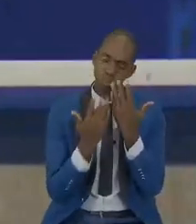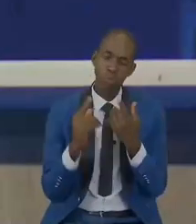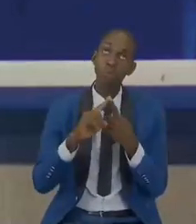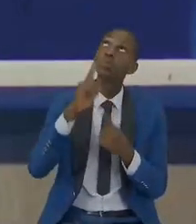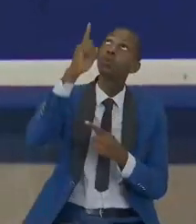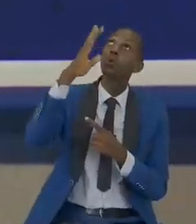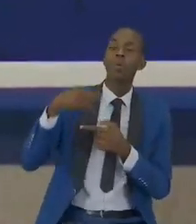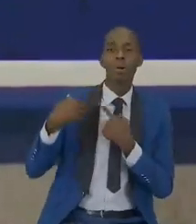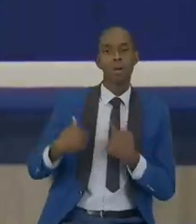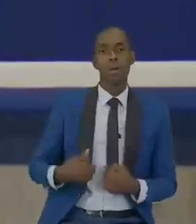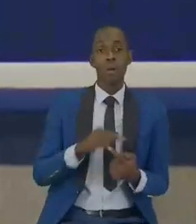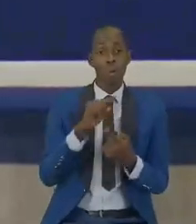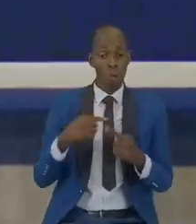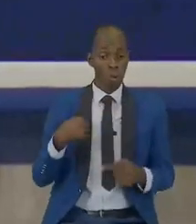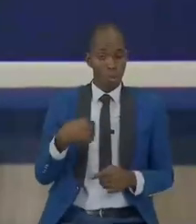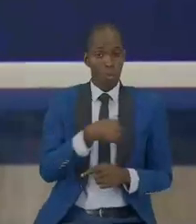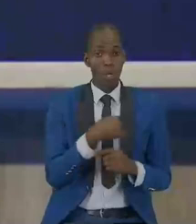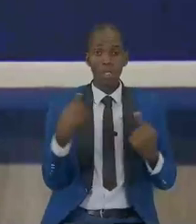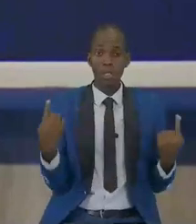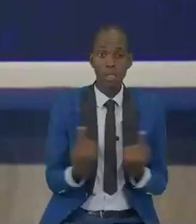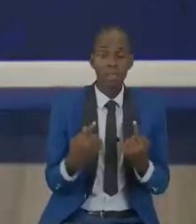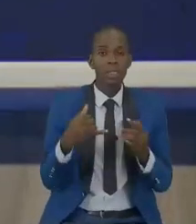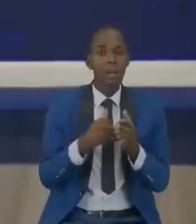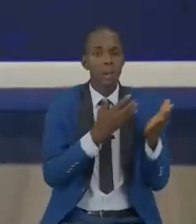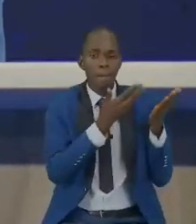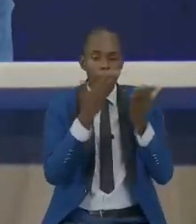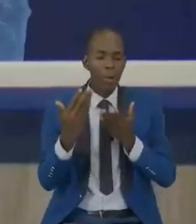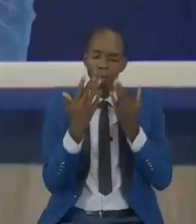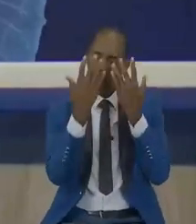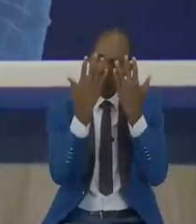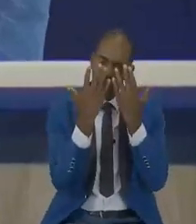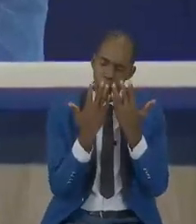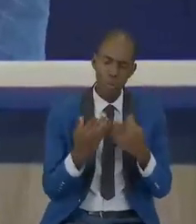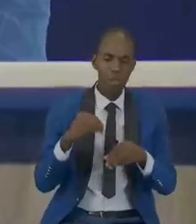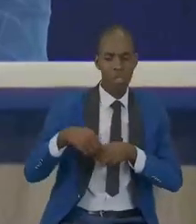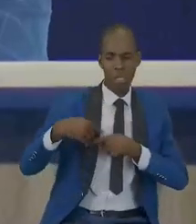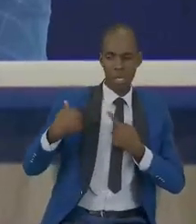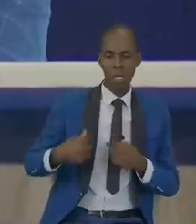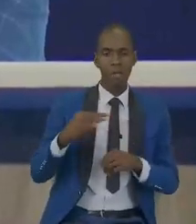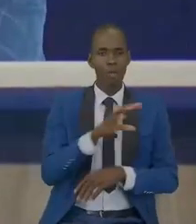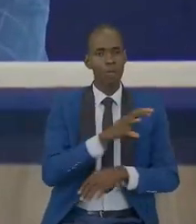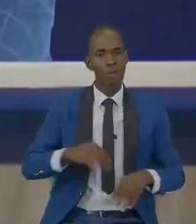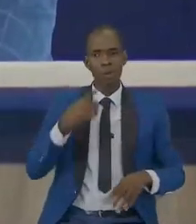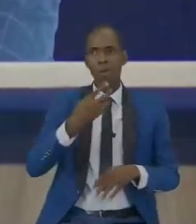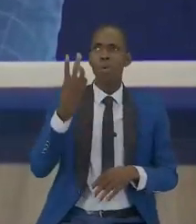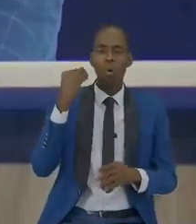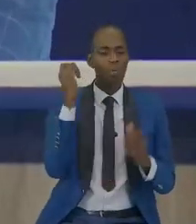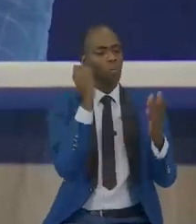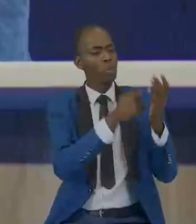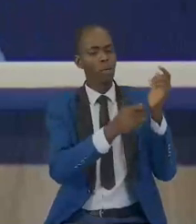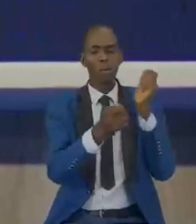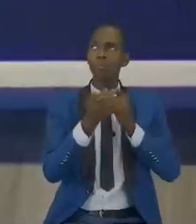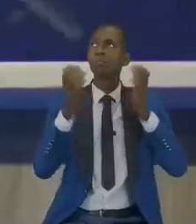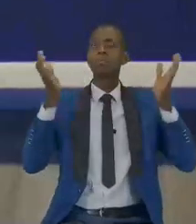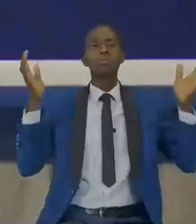cela amène le chagrin dans le cœur de Dieu. Lorsque nous péchons, cela amène la tristesse dans le cœur de Christ qui